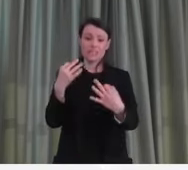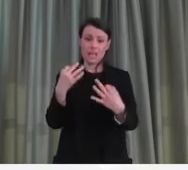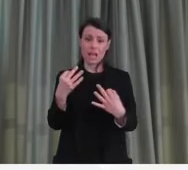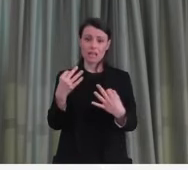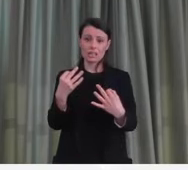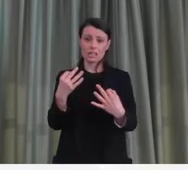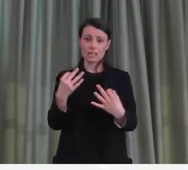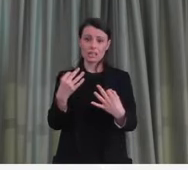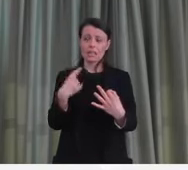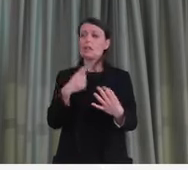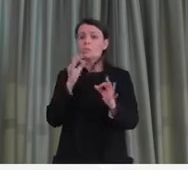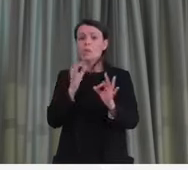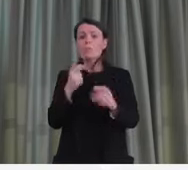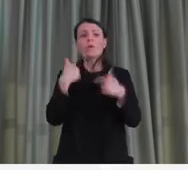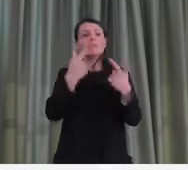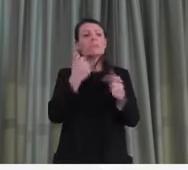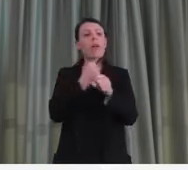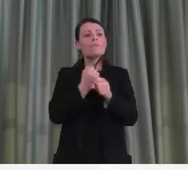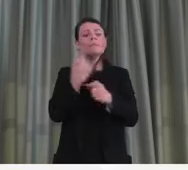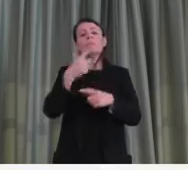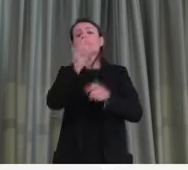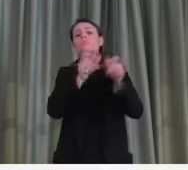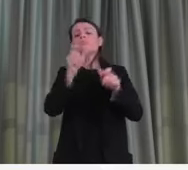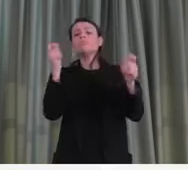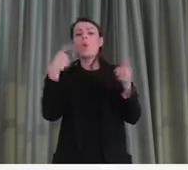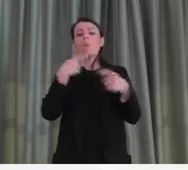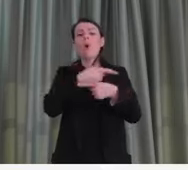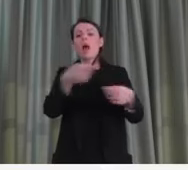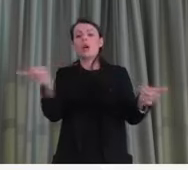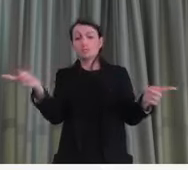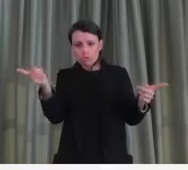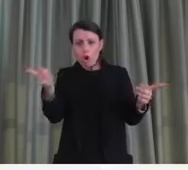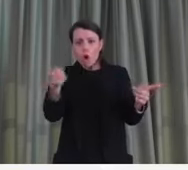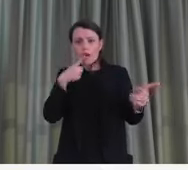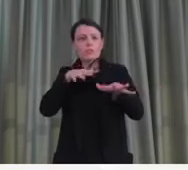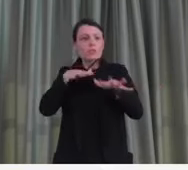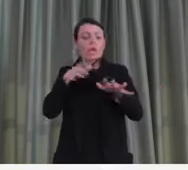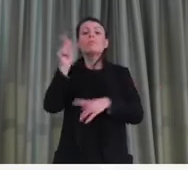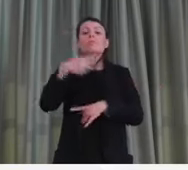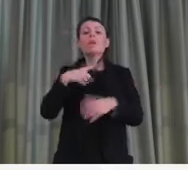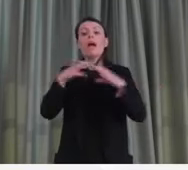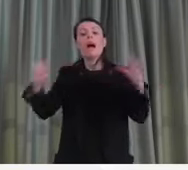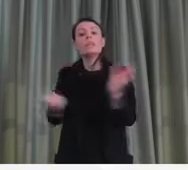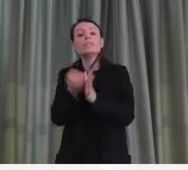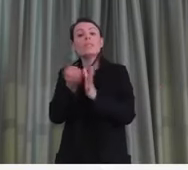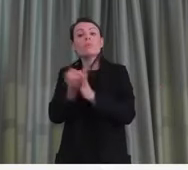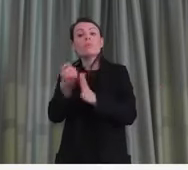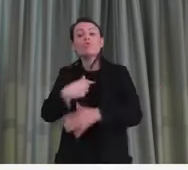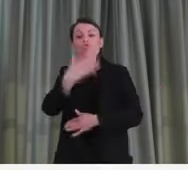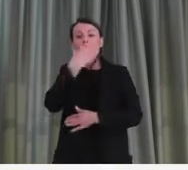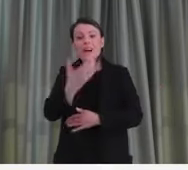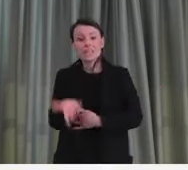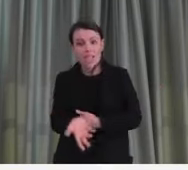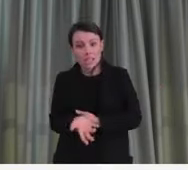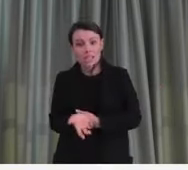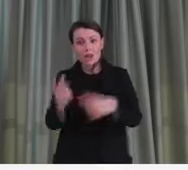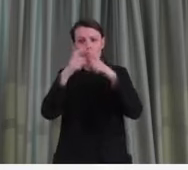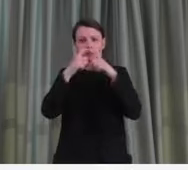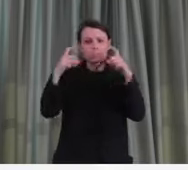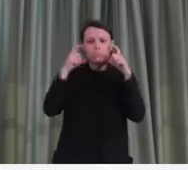tutta la popolazione ci sono anche le aziende che stanno producendo mascherine ci sono le aziende che stanno cominciando